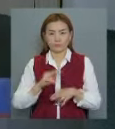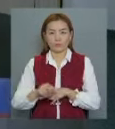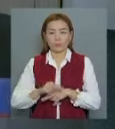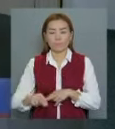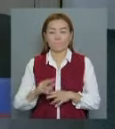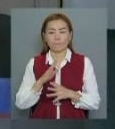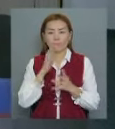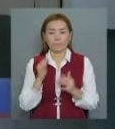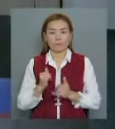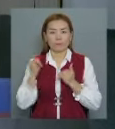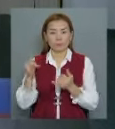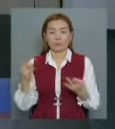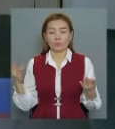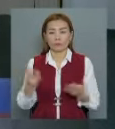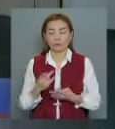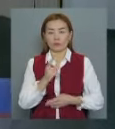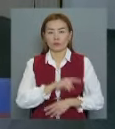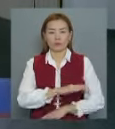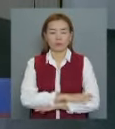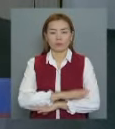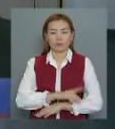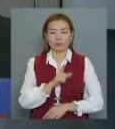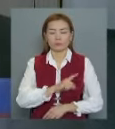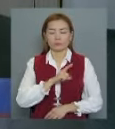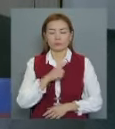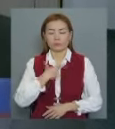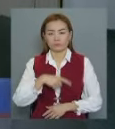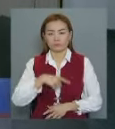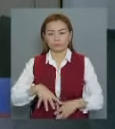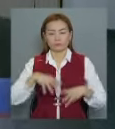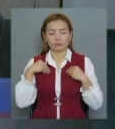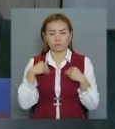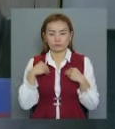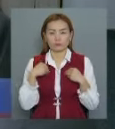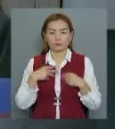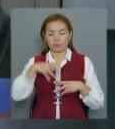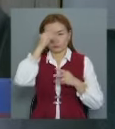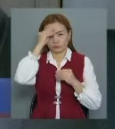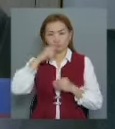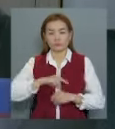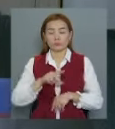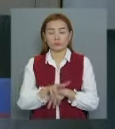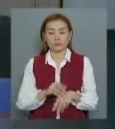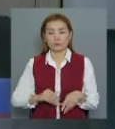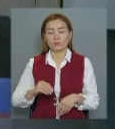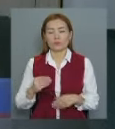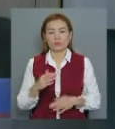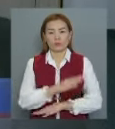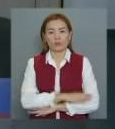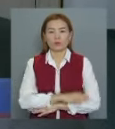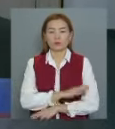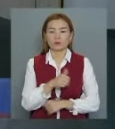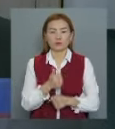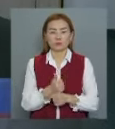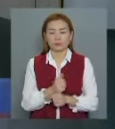бағалау, олардың бойындағы адамгершілік қасиеттерін өзінің бойларына енгізу біздің